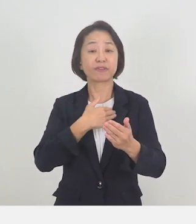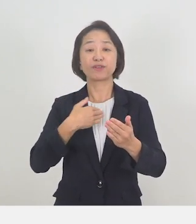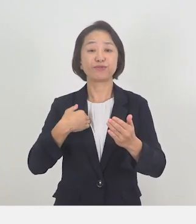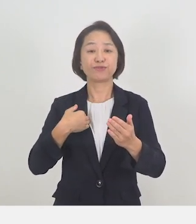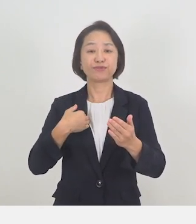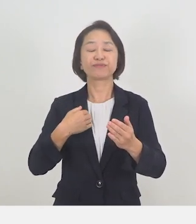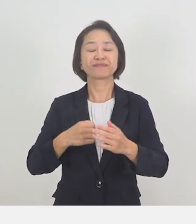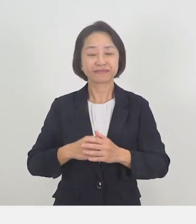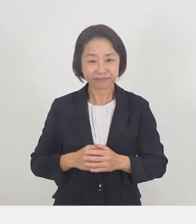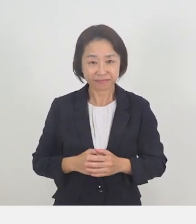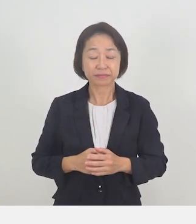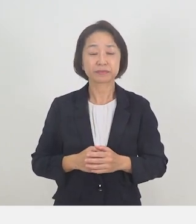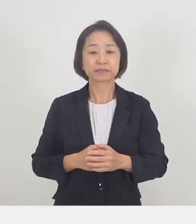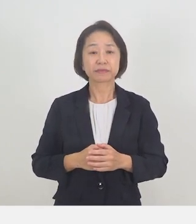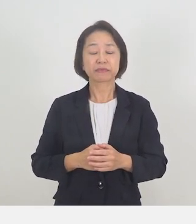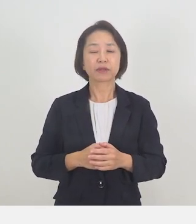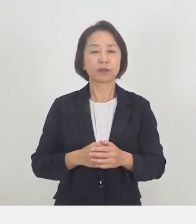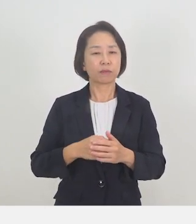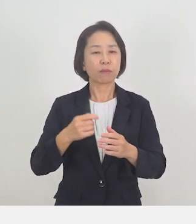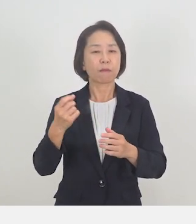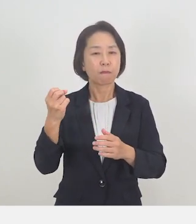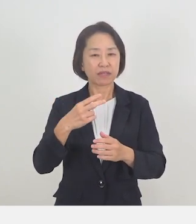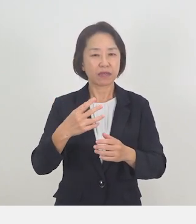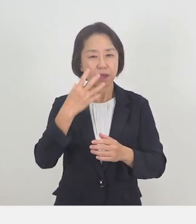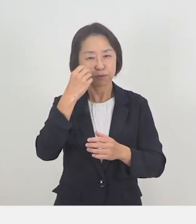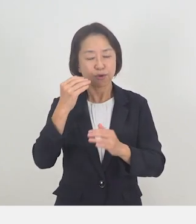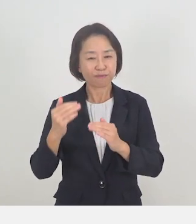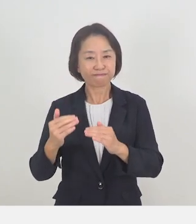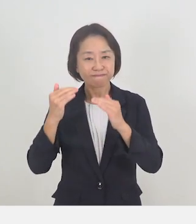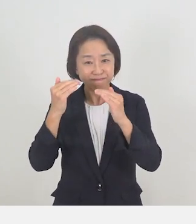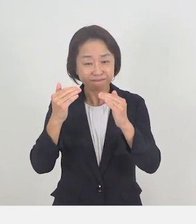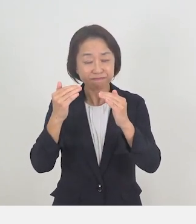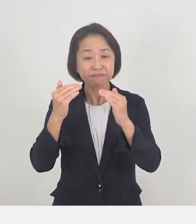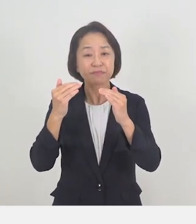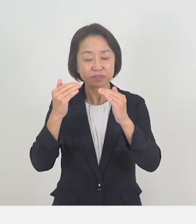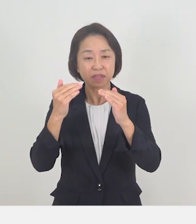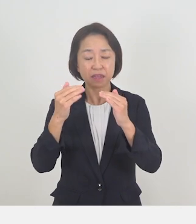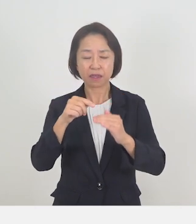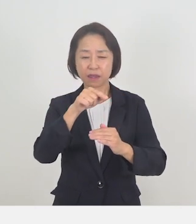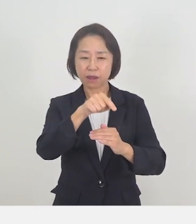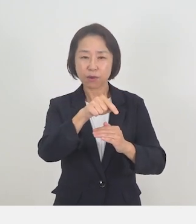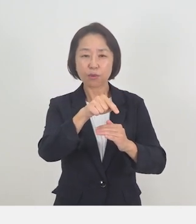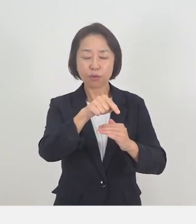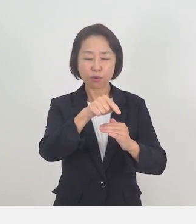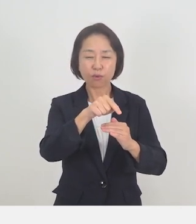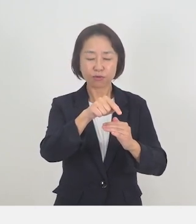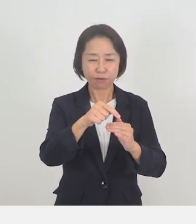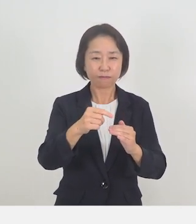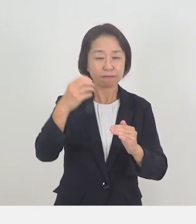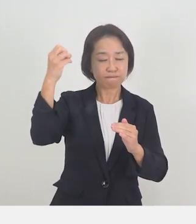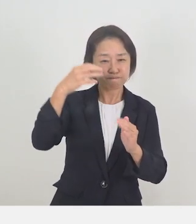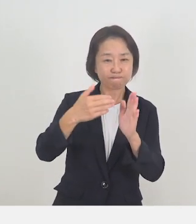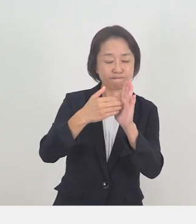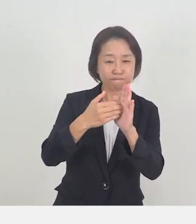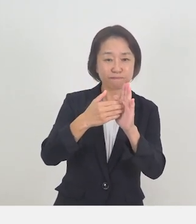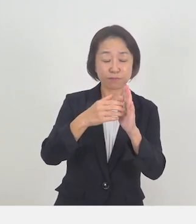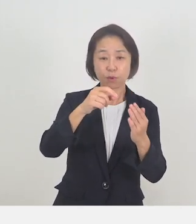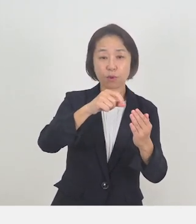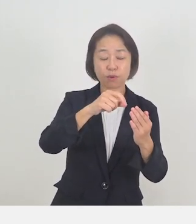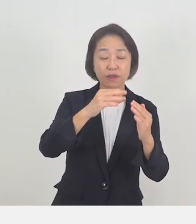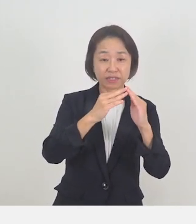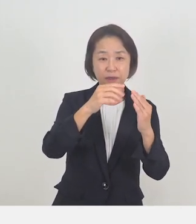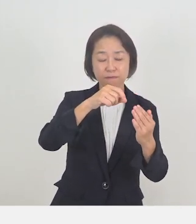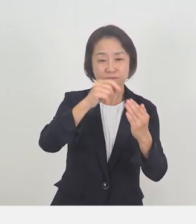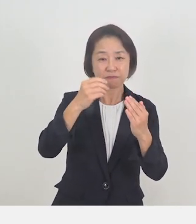が建築物の省性能への関心を高め省性能が高い建築物が選択されやすい市場環境を整備することを